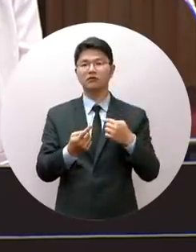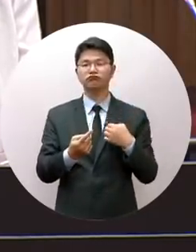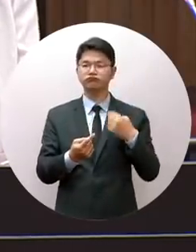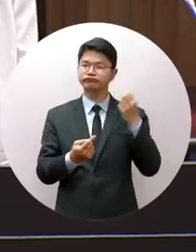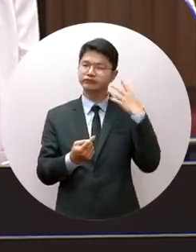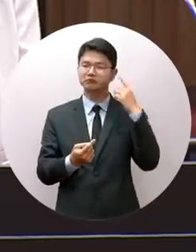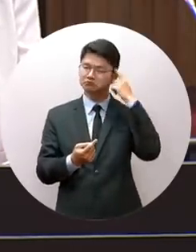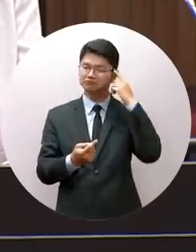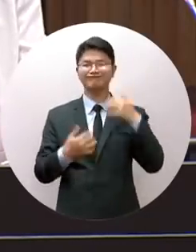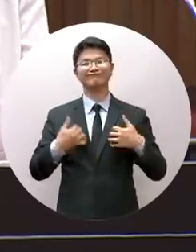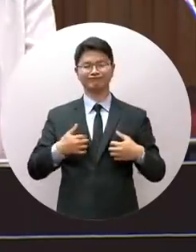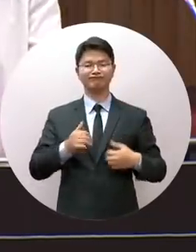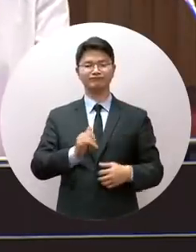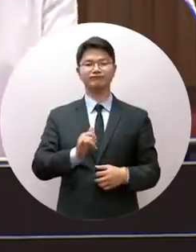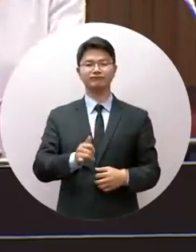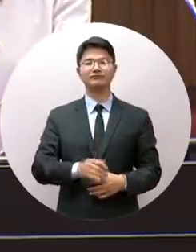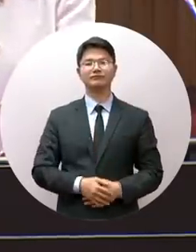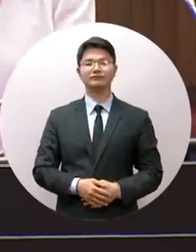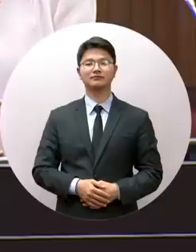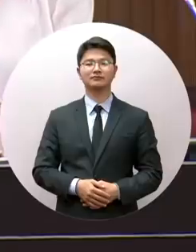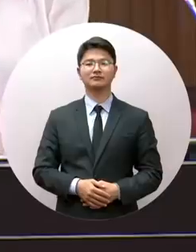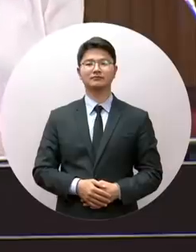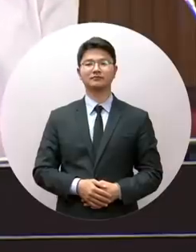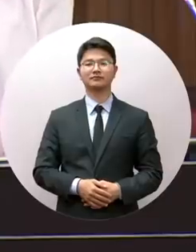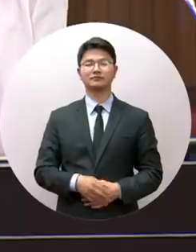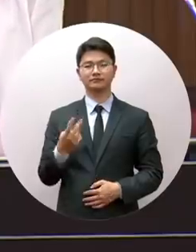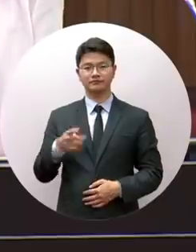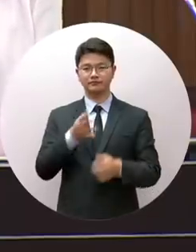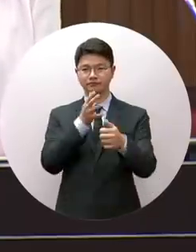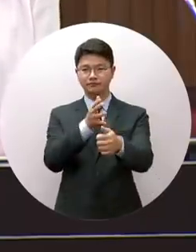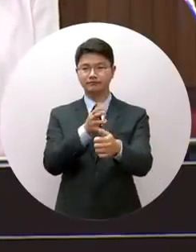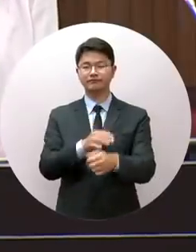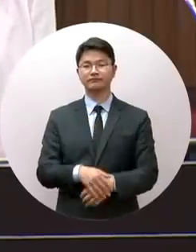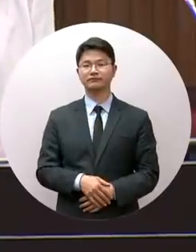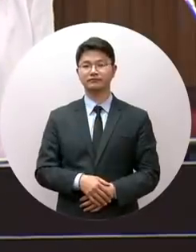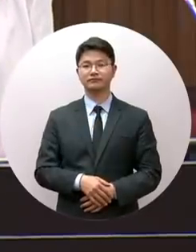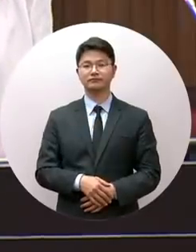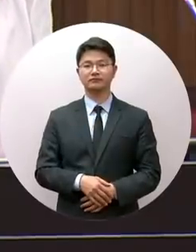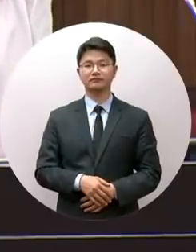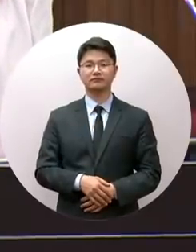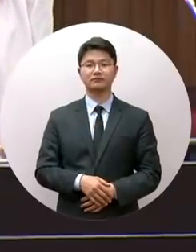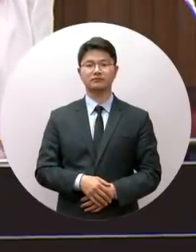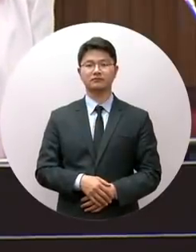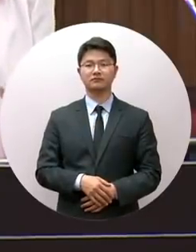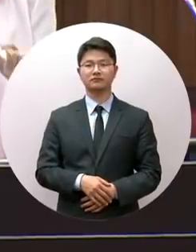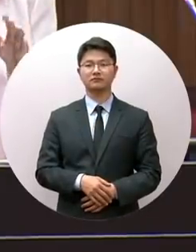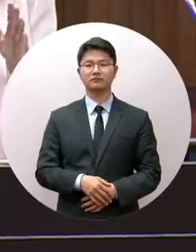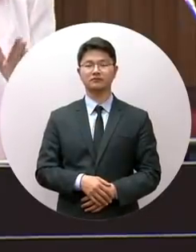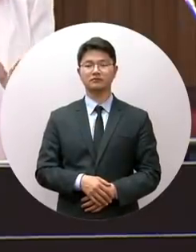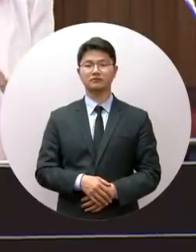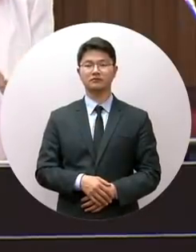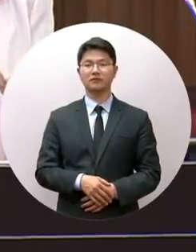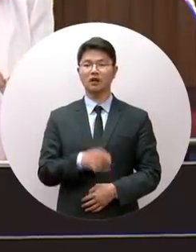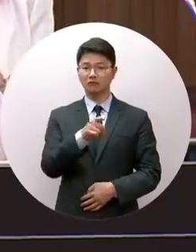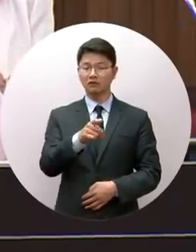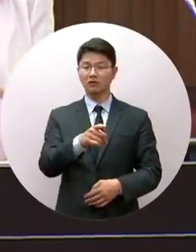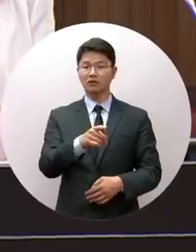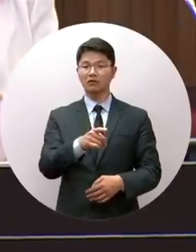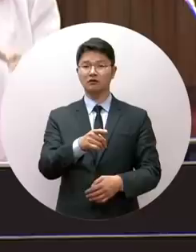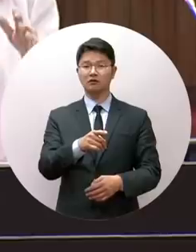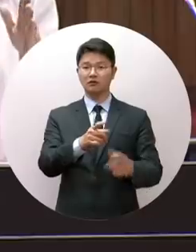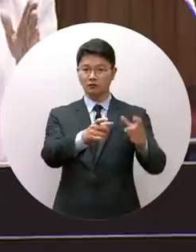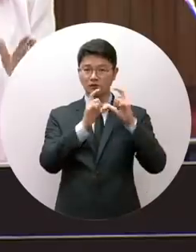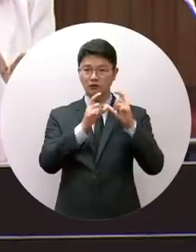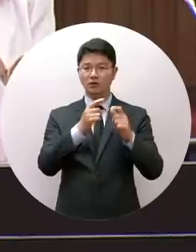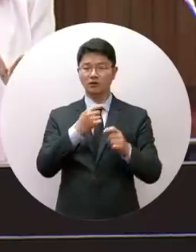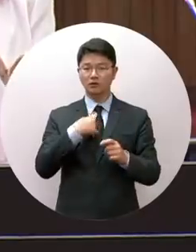开心了哈。再来，我们再说哈，其实你这样说，我为什么要在这里做咨询？